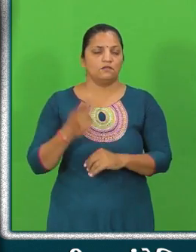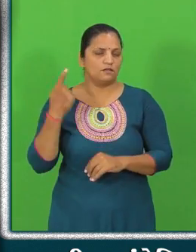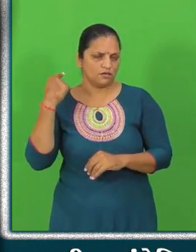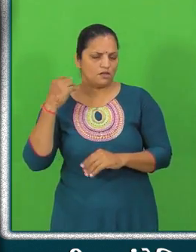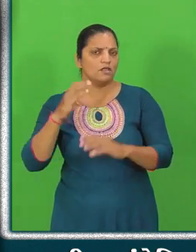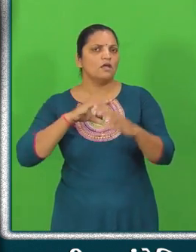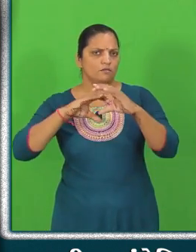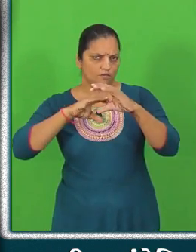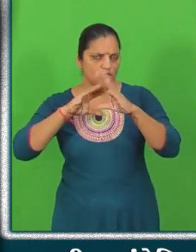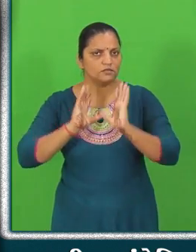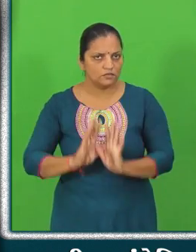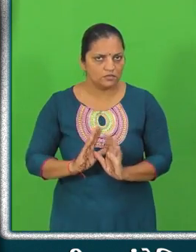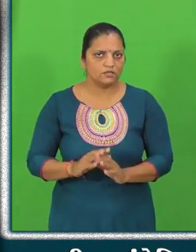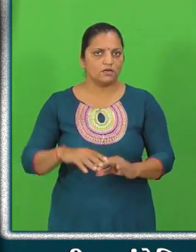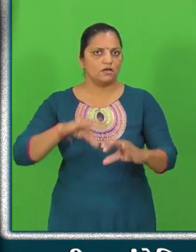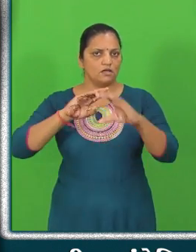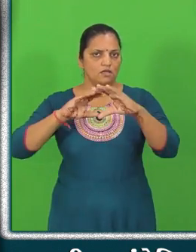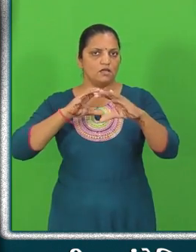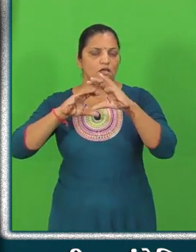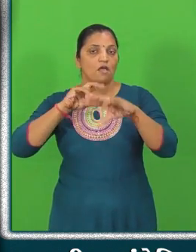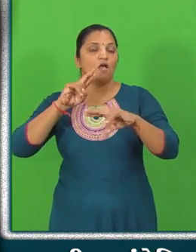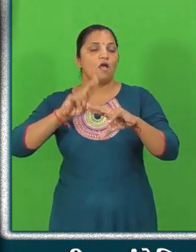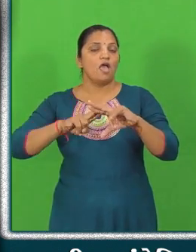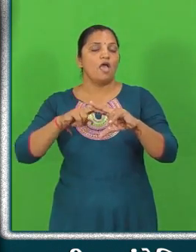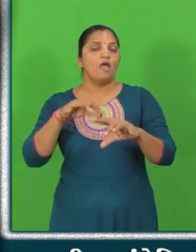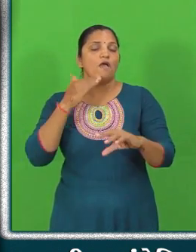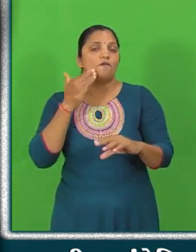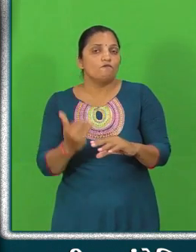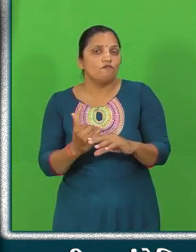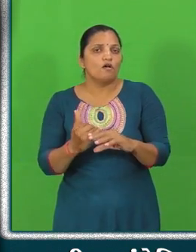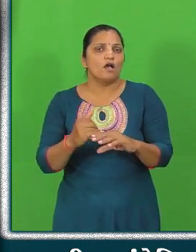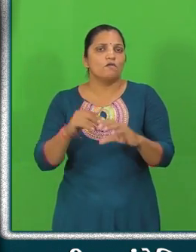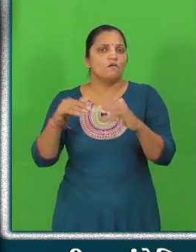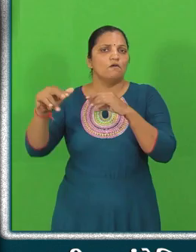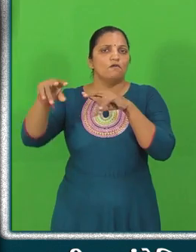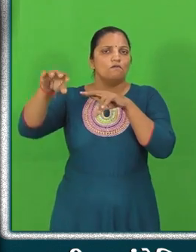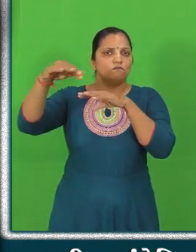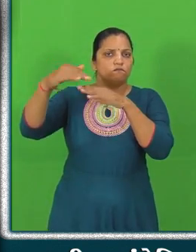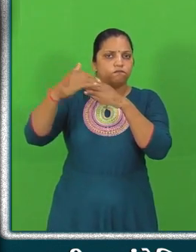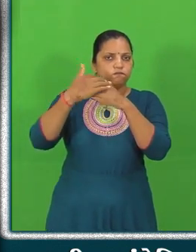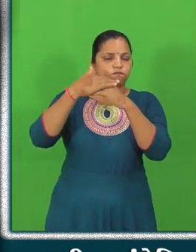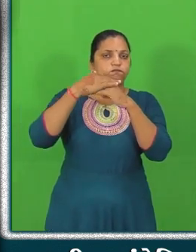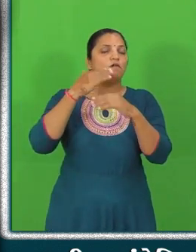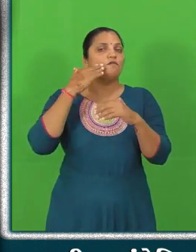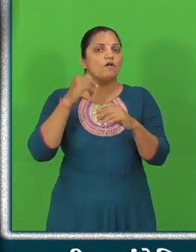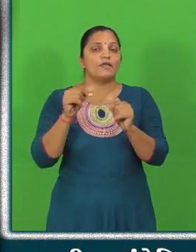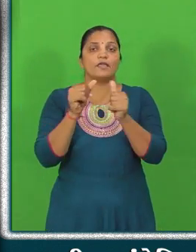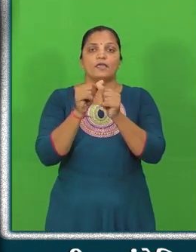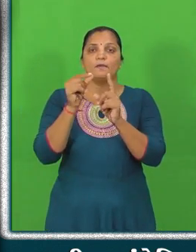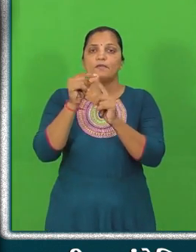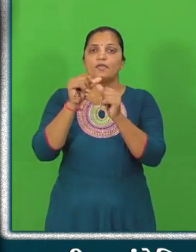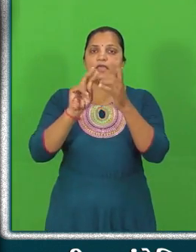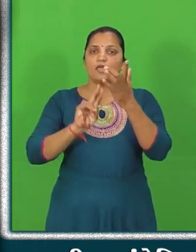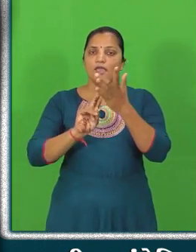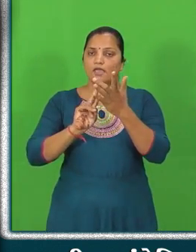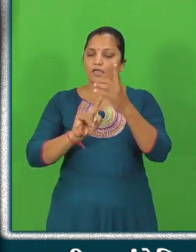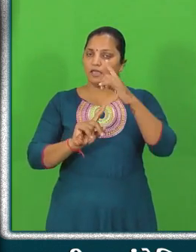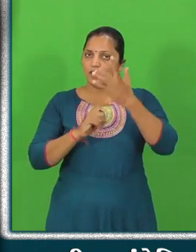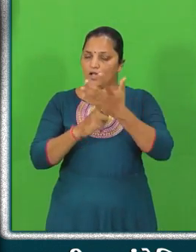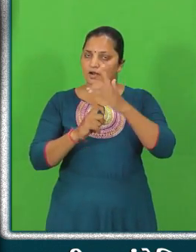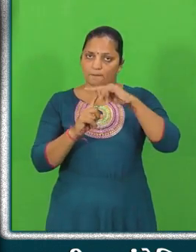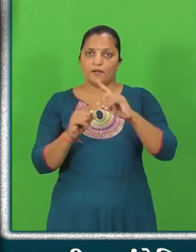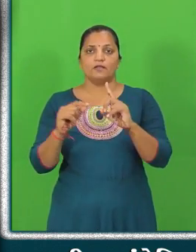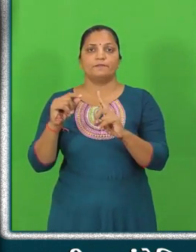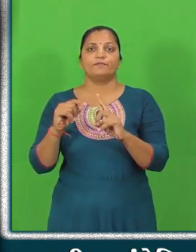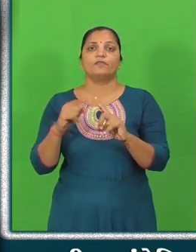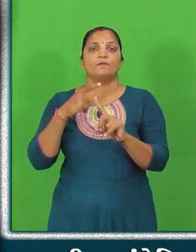ગઈકાલે આપણે એની ચર્ચા પણ કરી હતી કે એફ માંથી જ કેમ પસાર થાય, કારણ કે અહીંયા આપાત કોણ અને પરાવર્તન કોણના મૂલ્યો સરખા થાય,